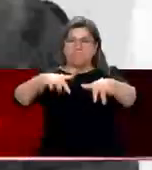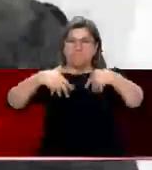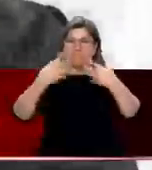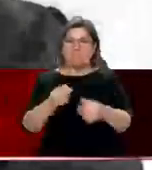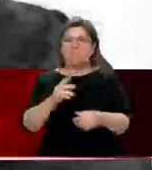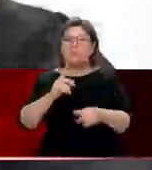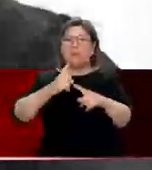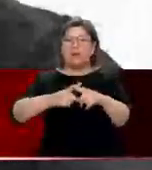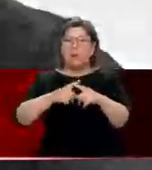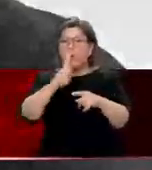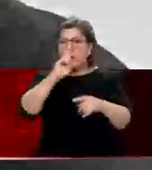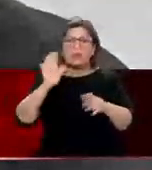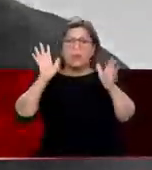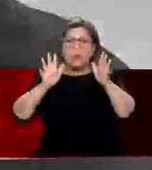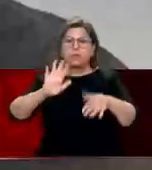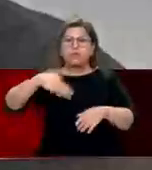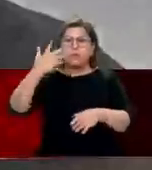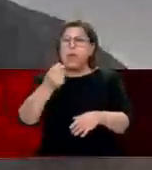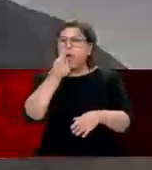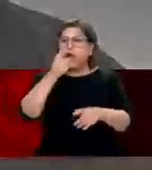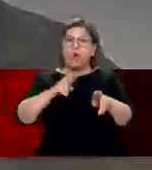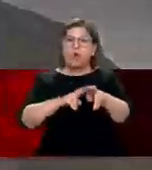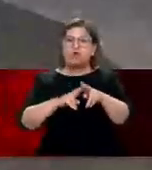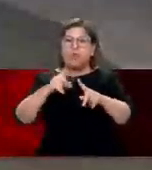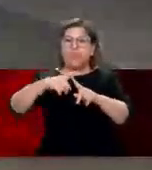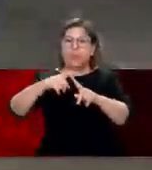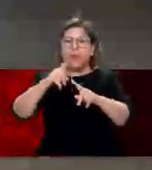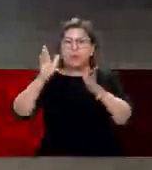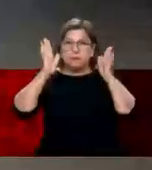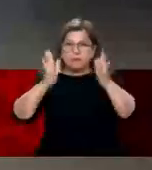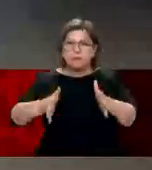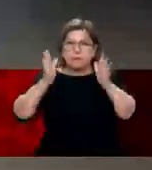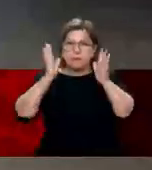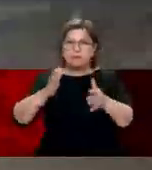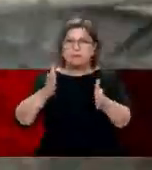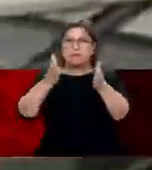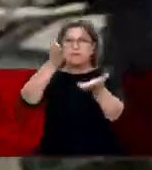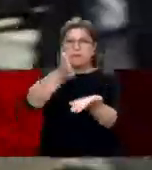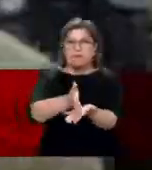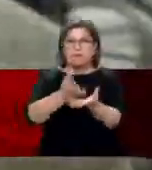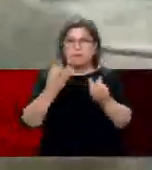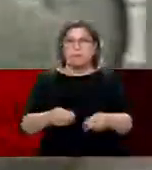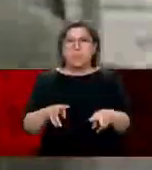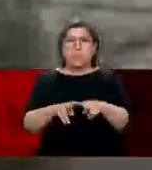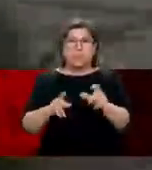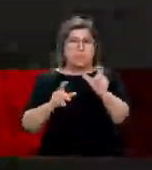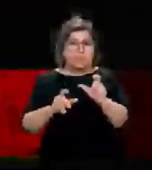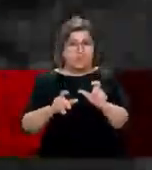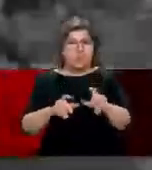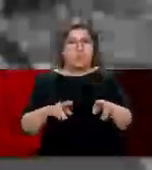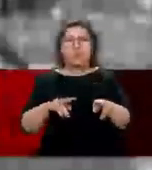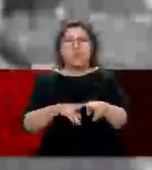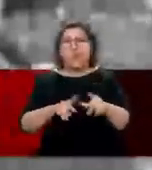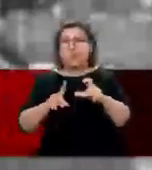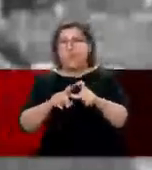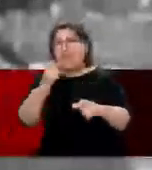öğle namazının ardından Ankara Kocatepe Camii'nde cenaze namazı kılınacak. Metin Uca, Kanal D Ankara.